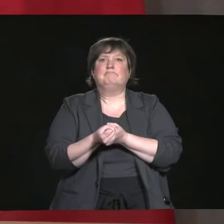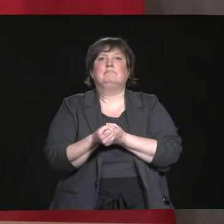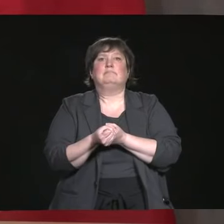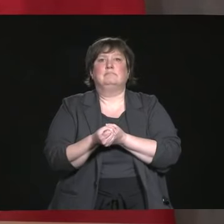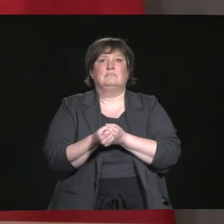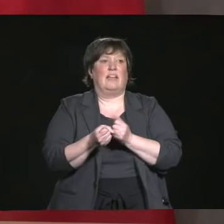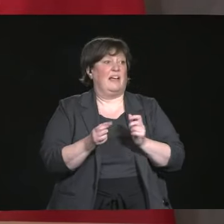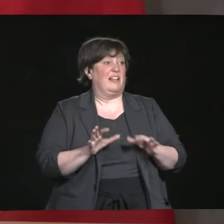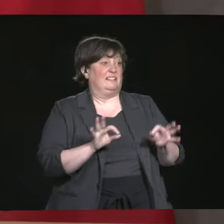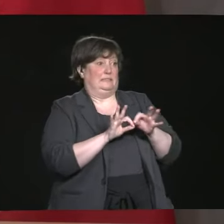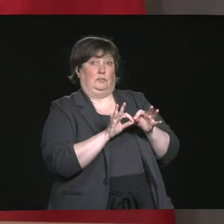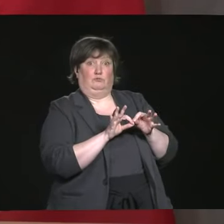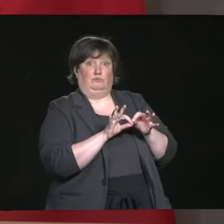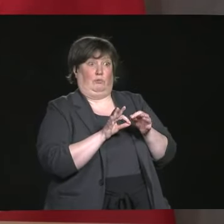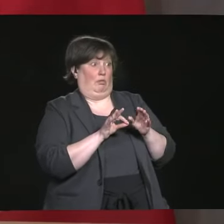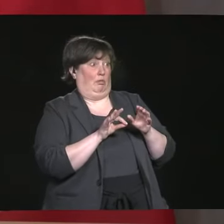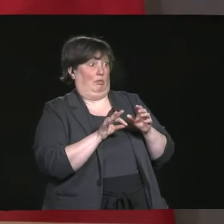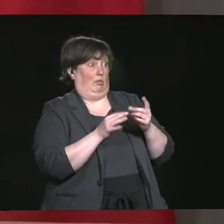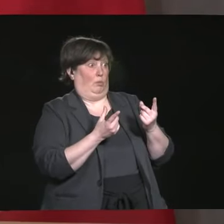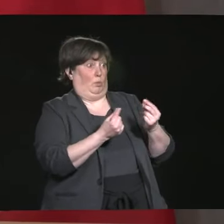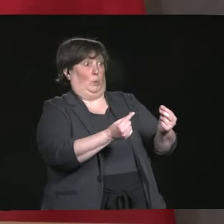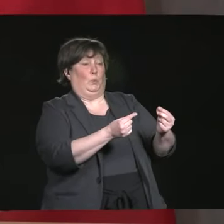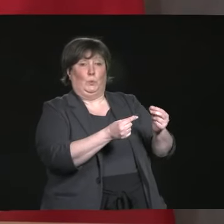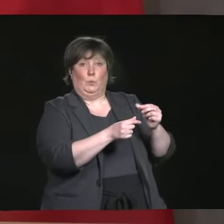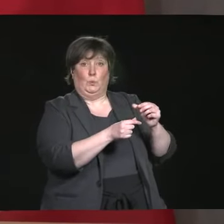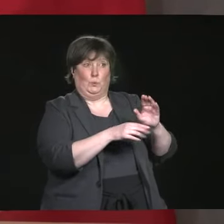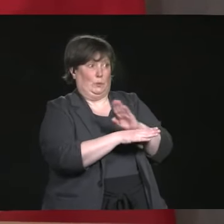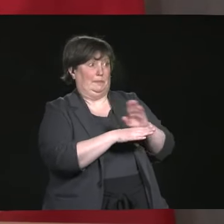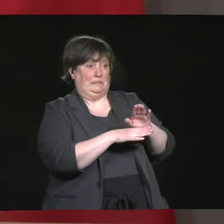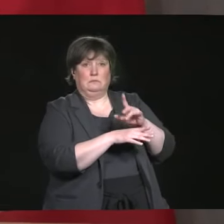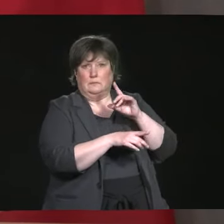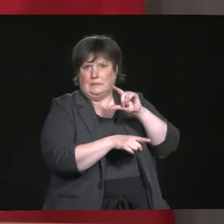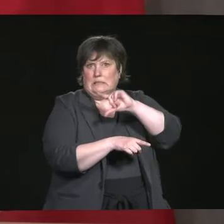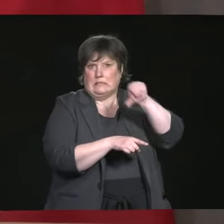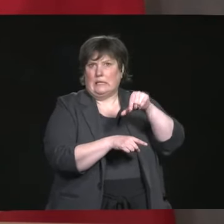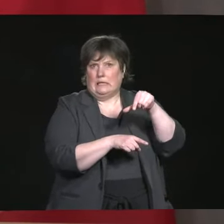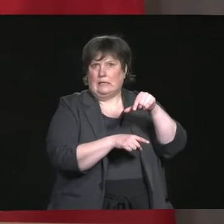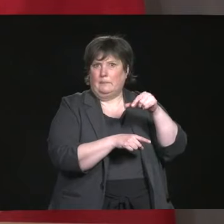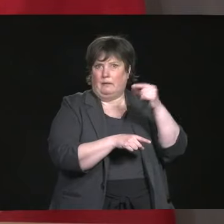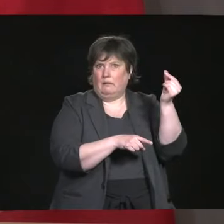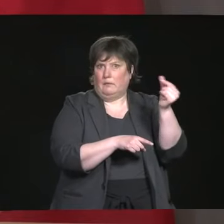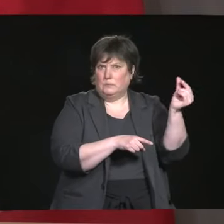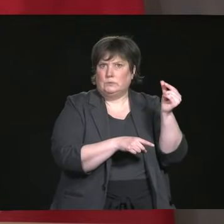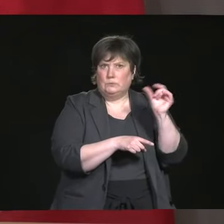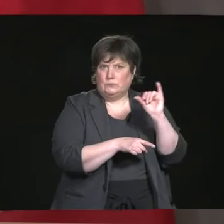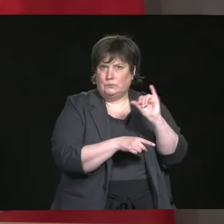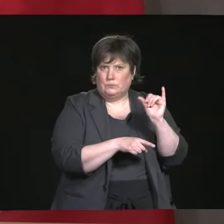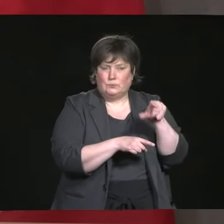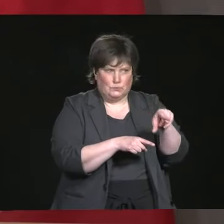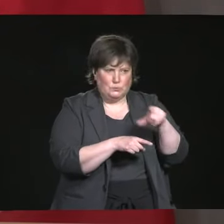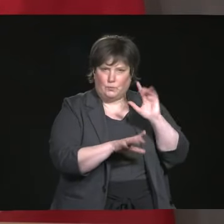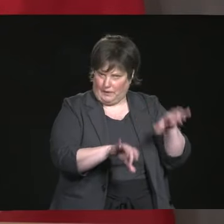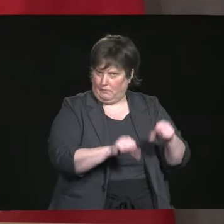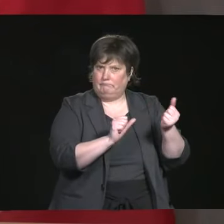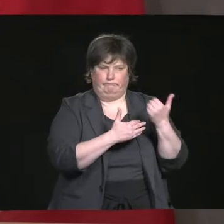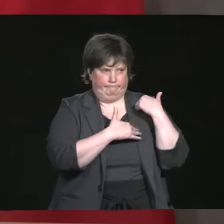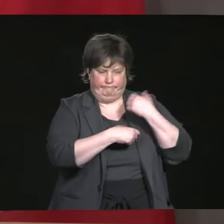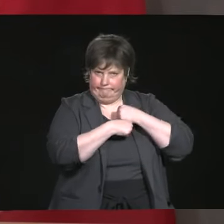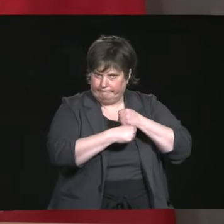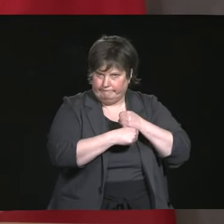nous savons qu'il y a non seulement présentement une disponibilité suffisante, mais il y a aussi évidemment ce souci